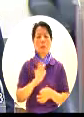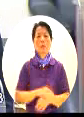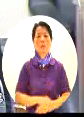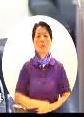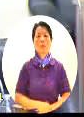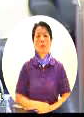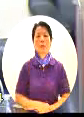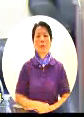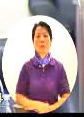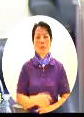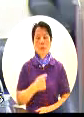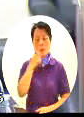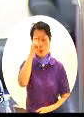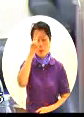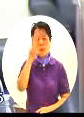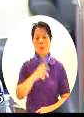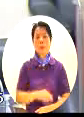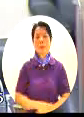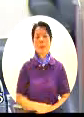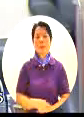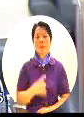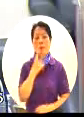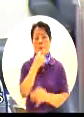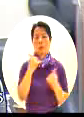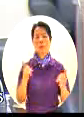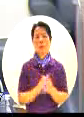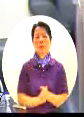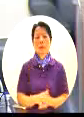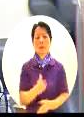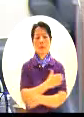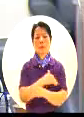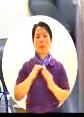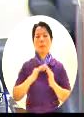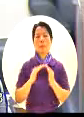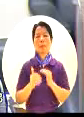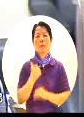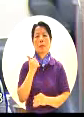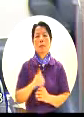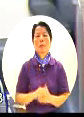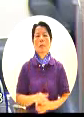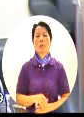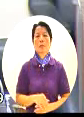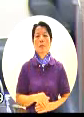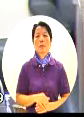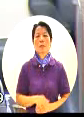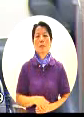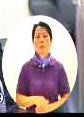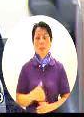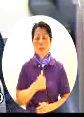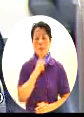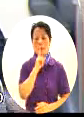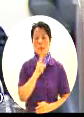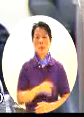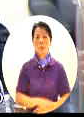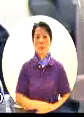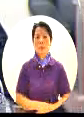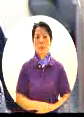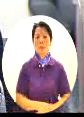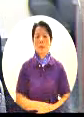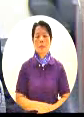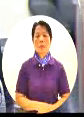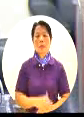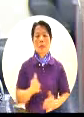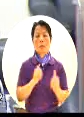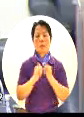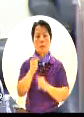哈。所以我希望讲哈，我们陈局长啊，陈市长哈。起来讲诶，在整个民